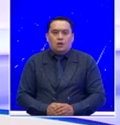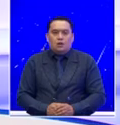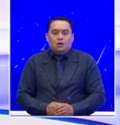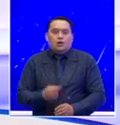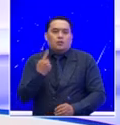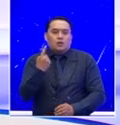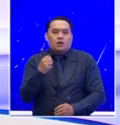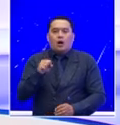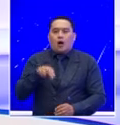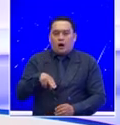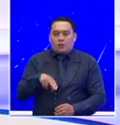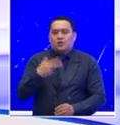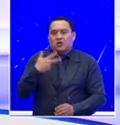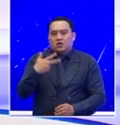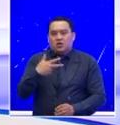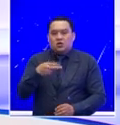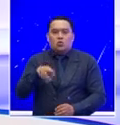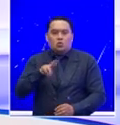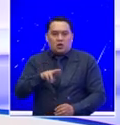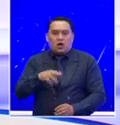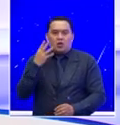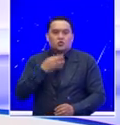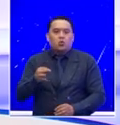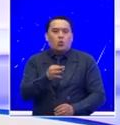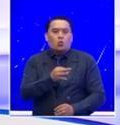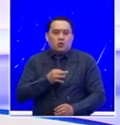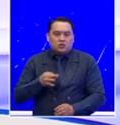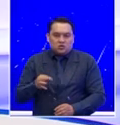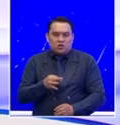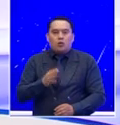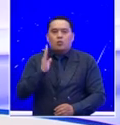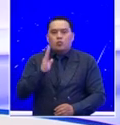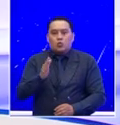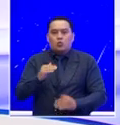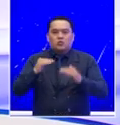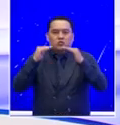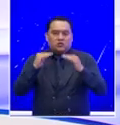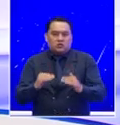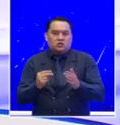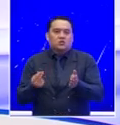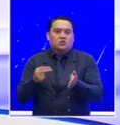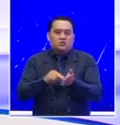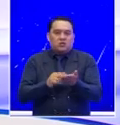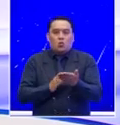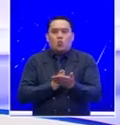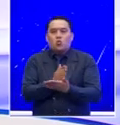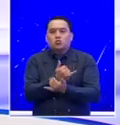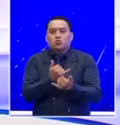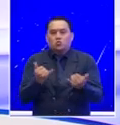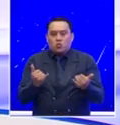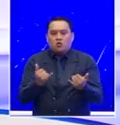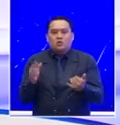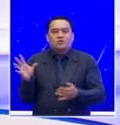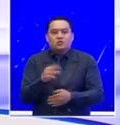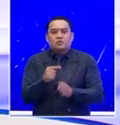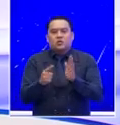В период с 1 апреля по 30 июня текущего года в Алматинской области будут снижены тарифы на коммунальные услуги в среднем по